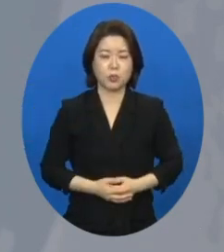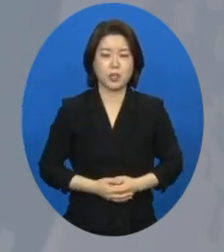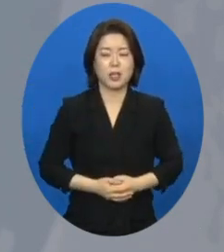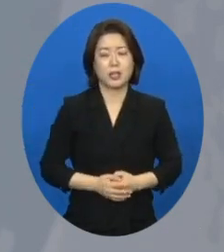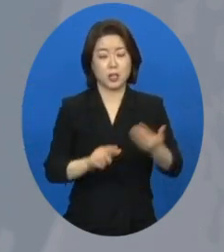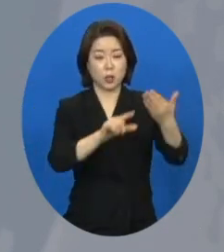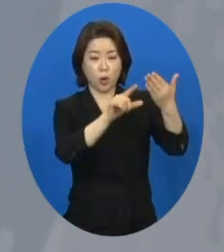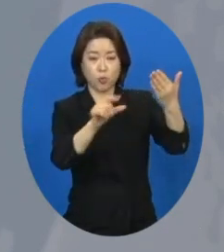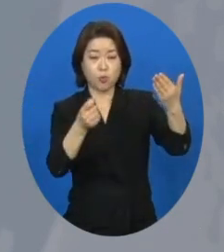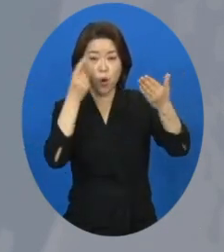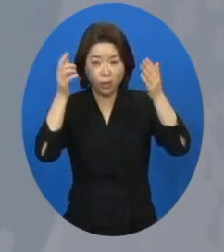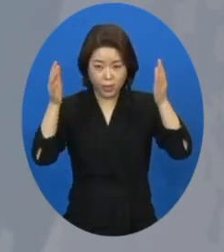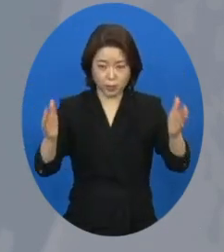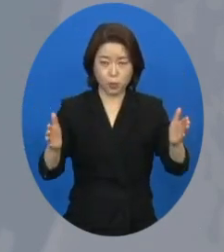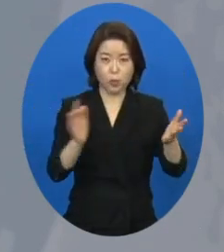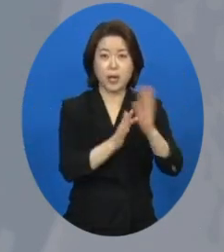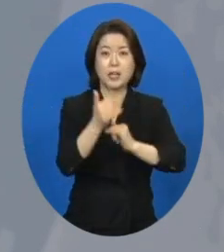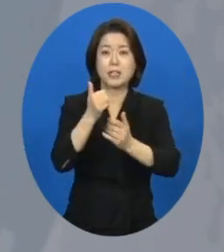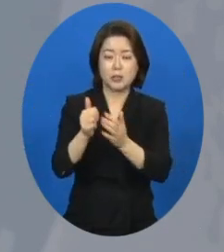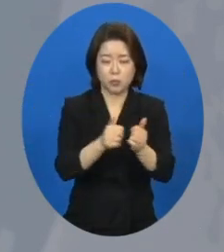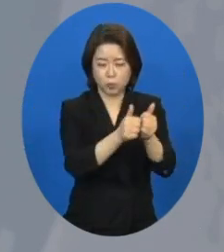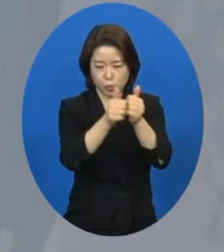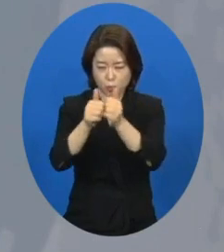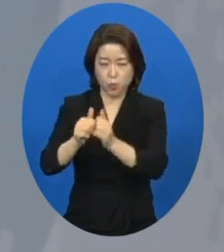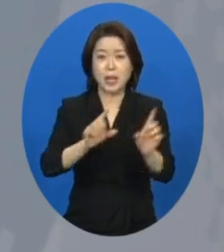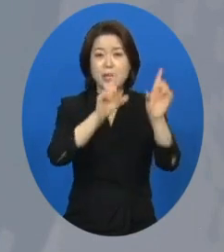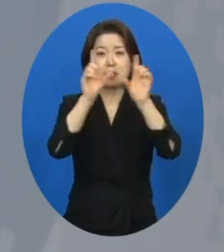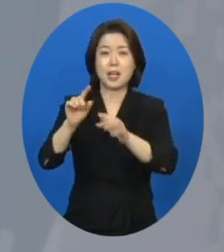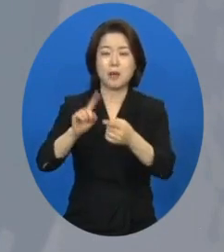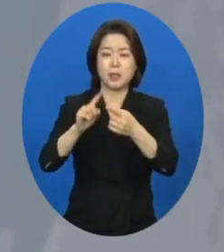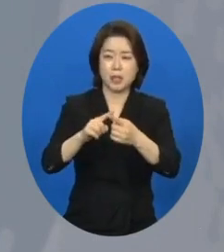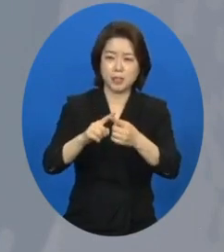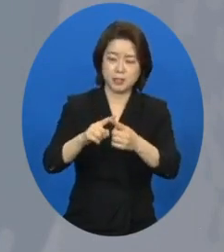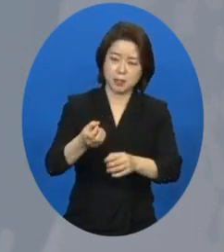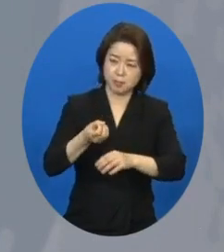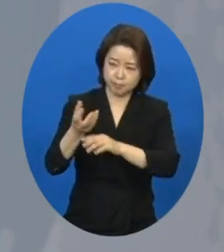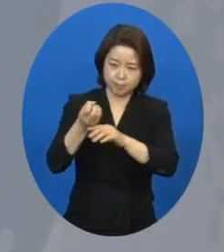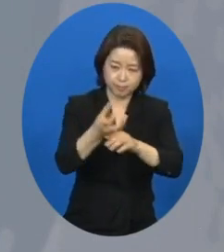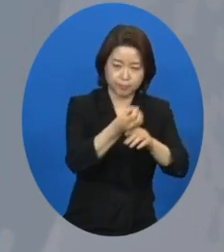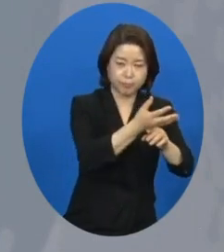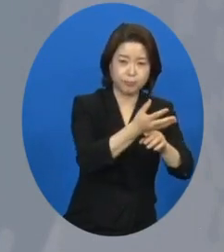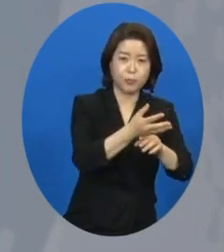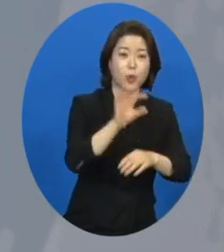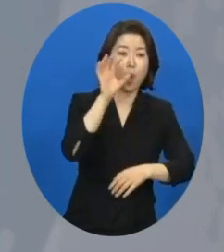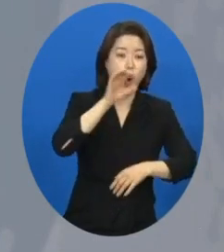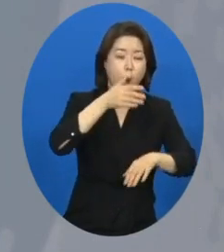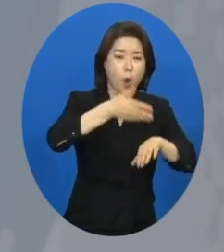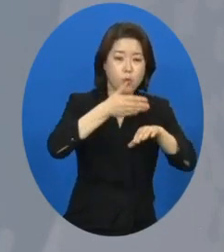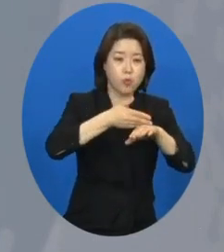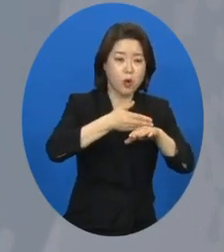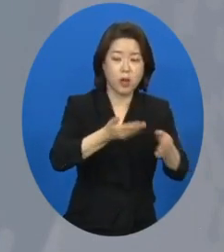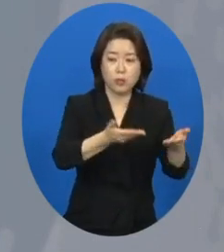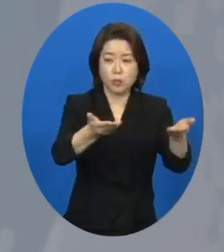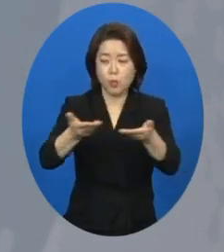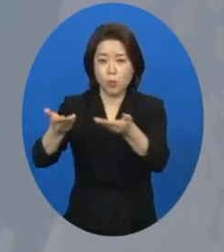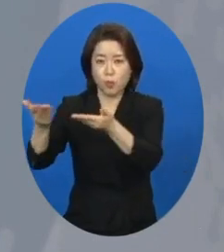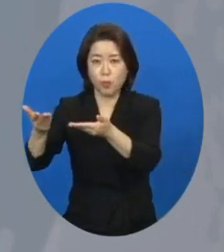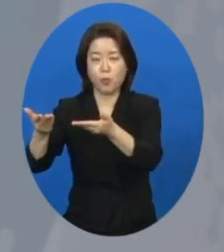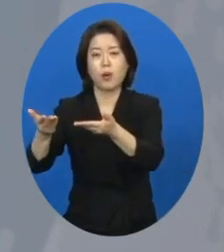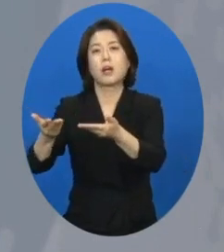동안을 예수님과 동행하는 삶에 대하여 전하는 그리고 훈련하는 시간을 갖고 오게